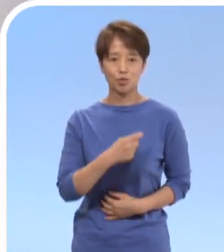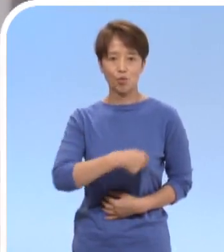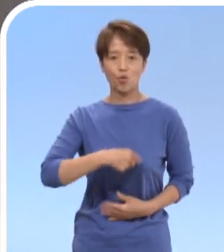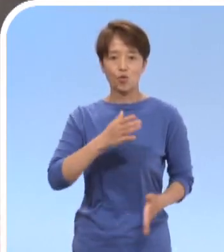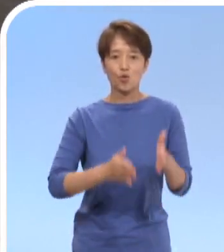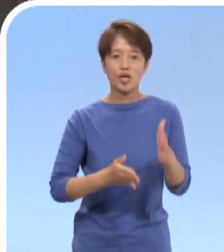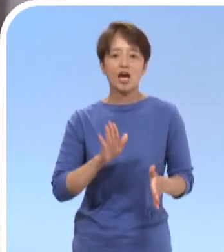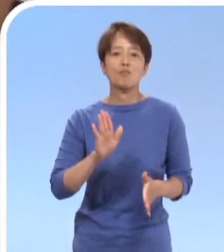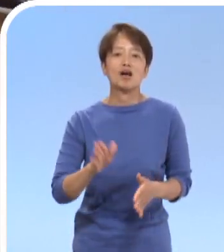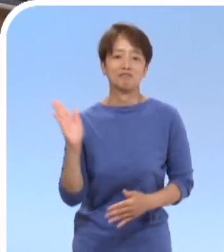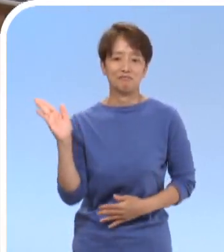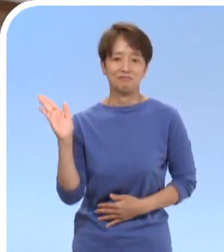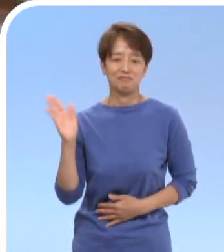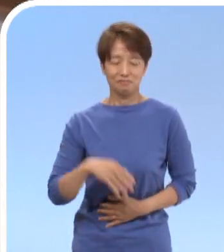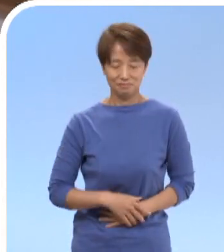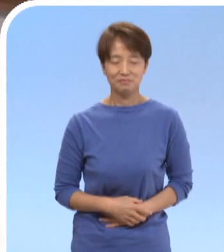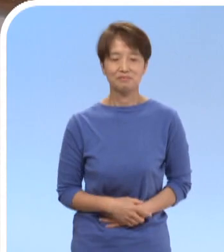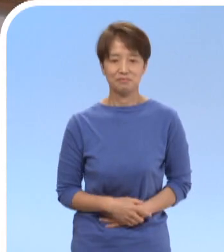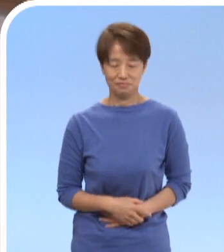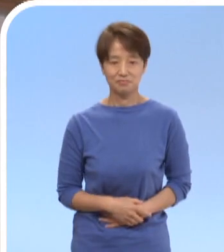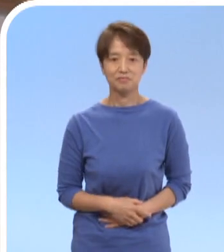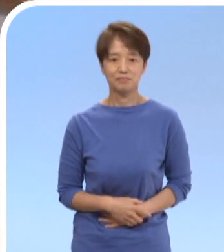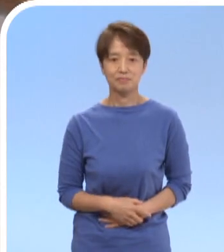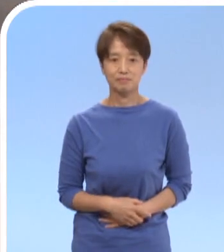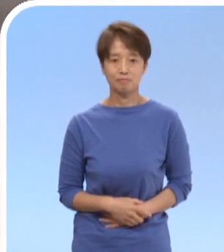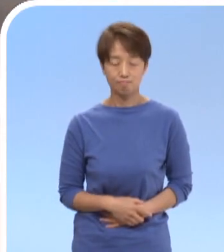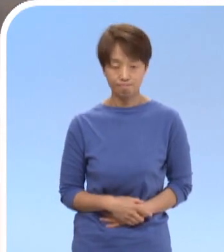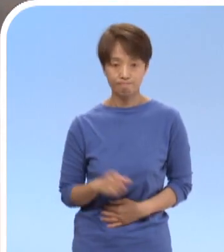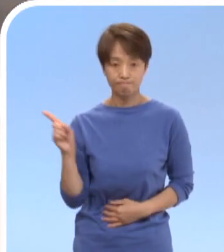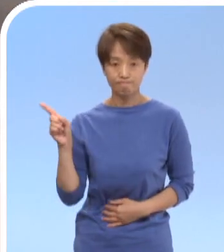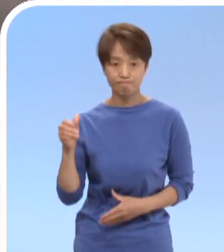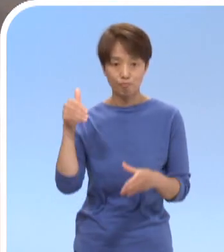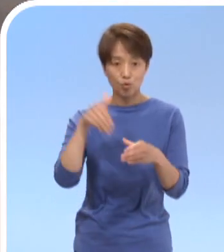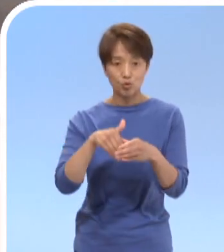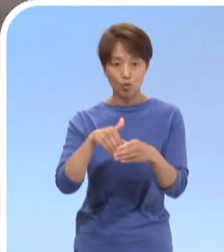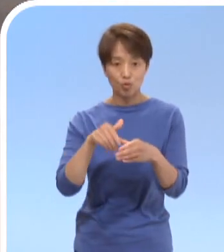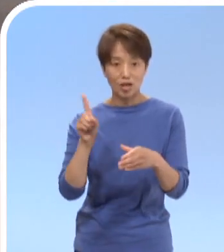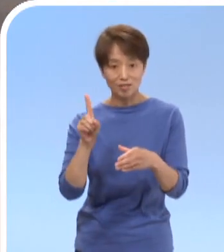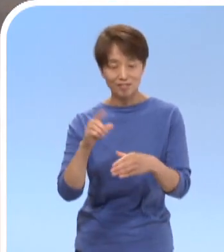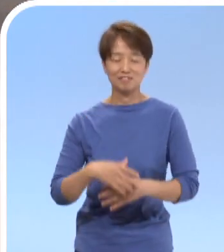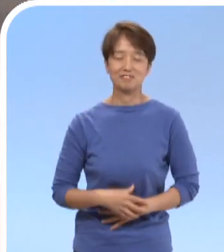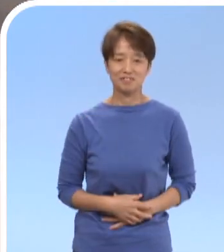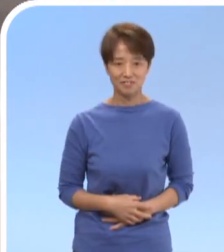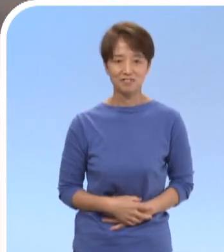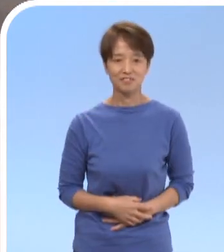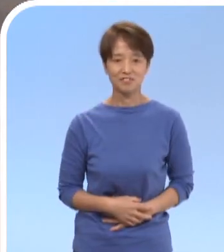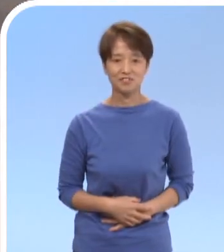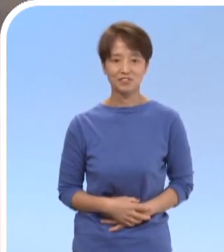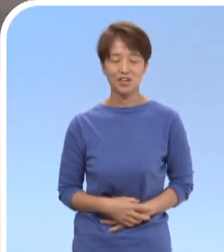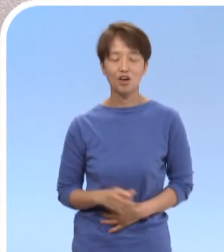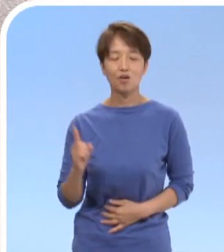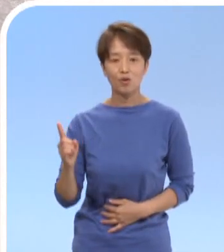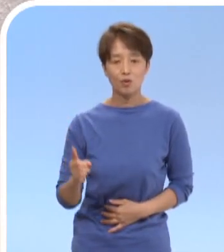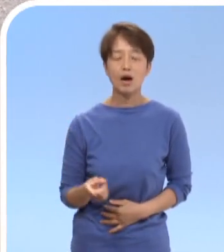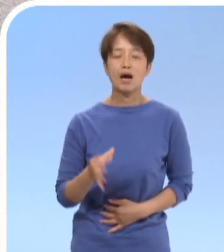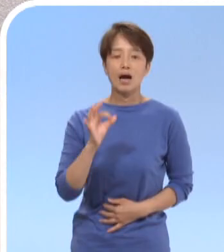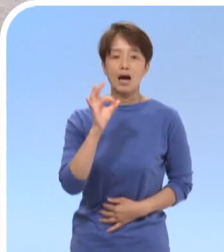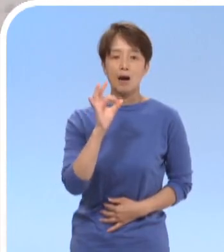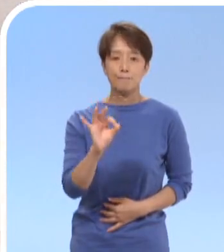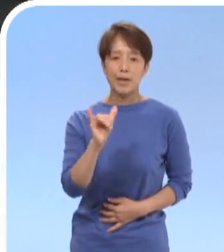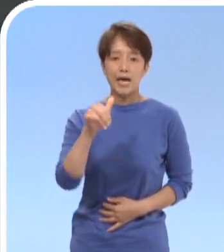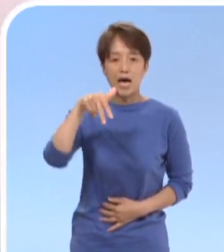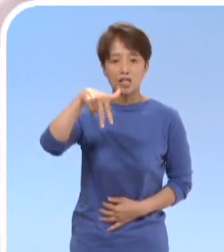ー。メンタルのケアにも力を入れているんです。社内に設置されたポストは、 これは